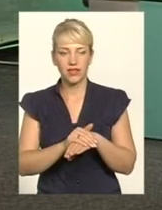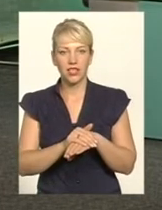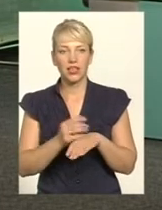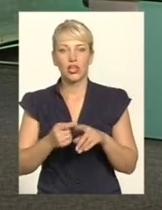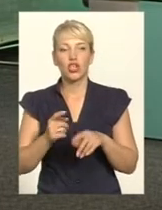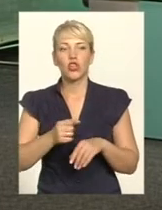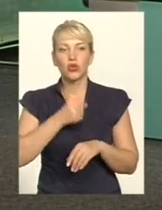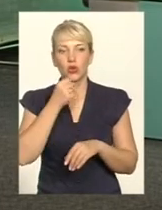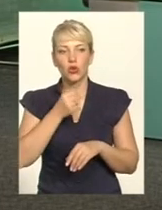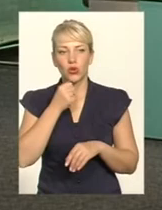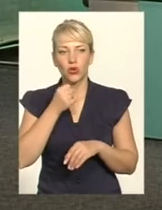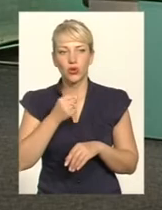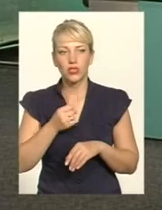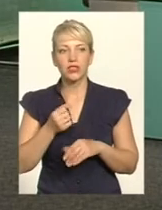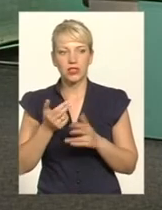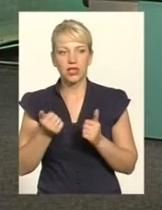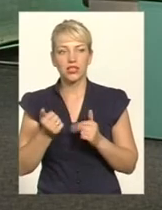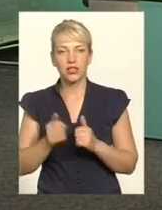як будуть почувати себе діти.